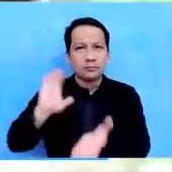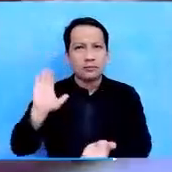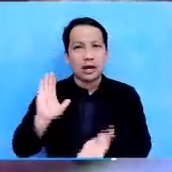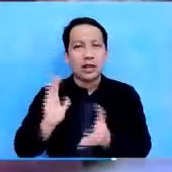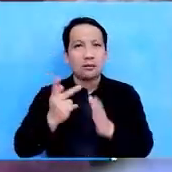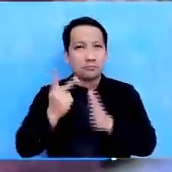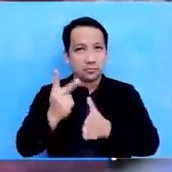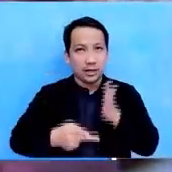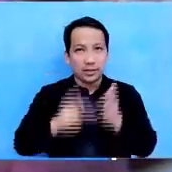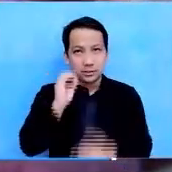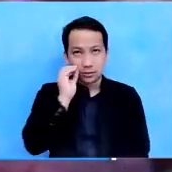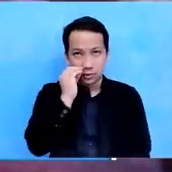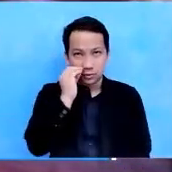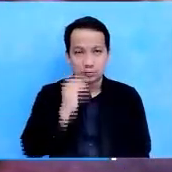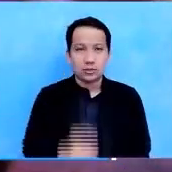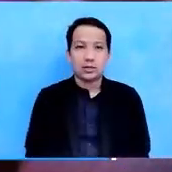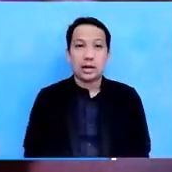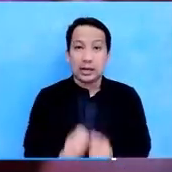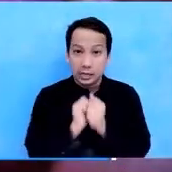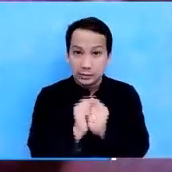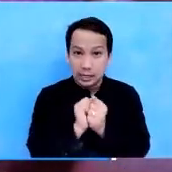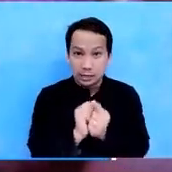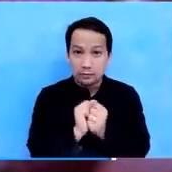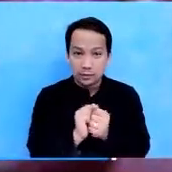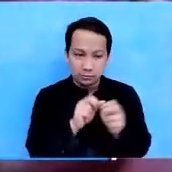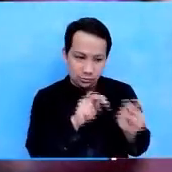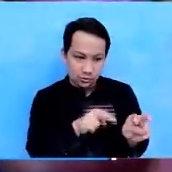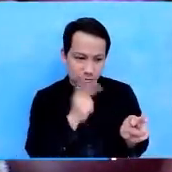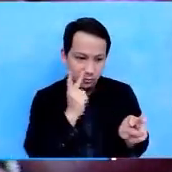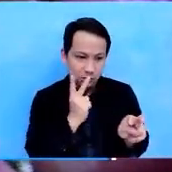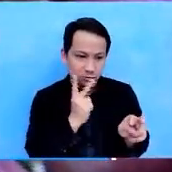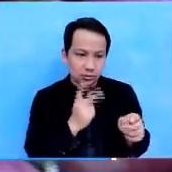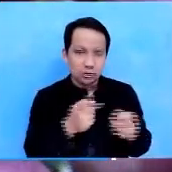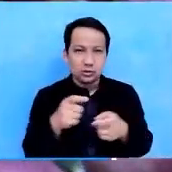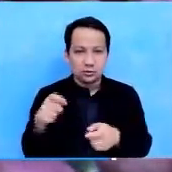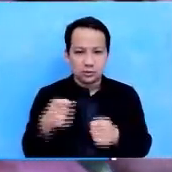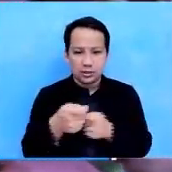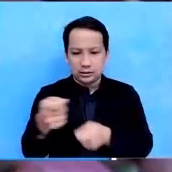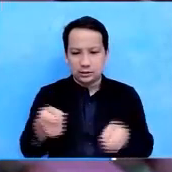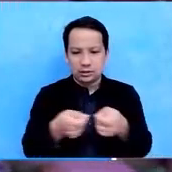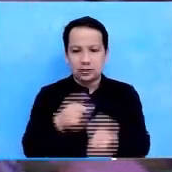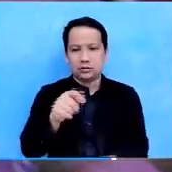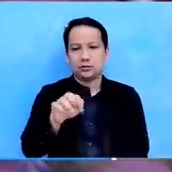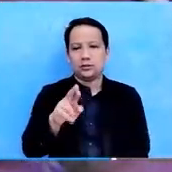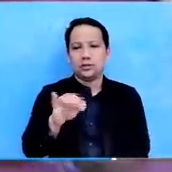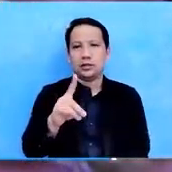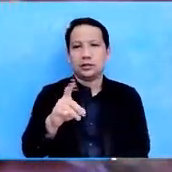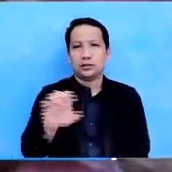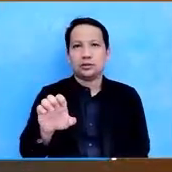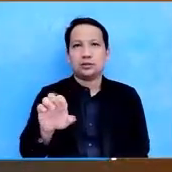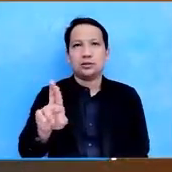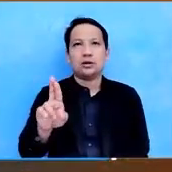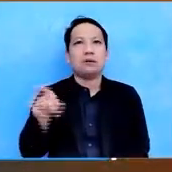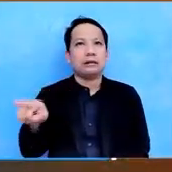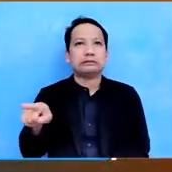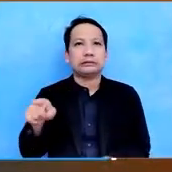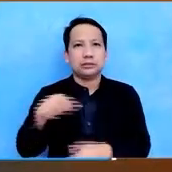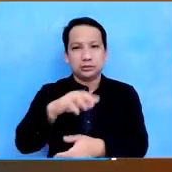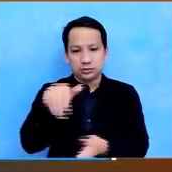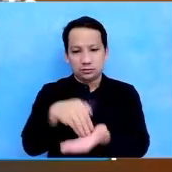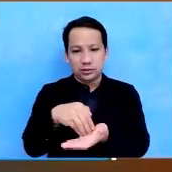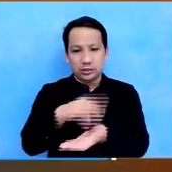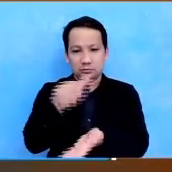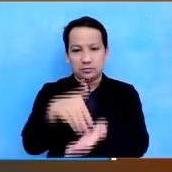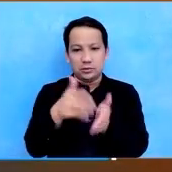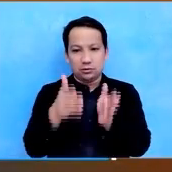presyo. Kabilang sa sinisilip ng DA ang mga biyahero o trader, lalo't posibleng nasa kanila ang pinakamalaking pato. Kasi when we talk